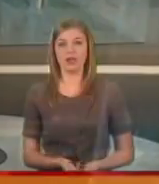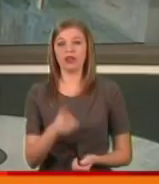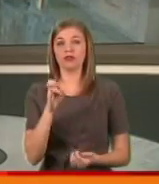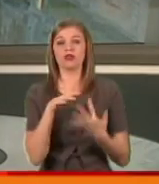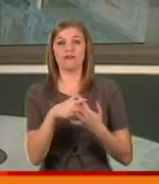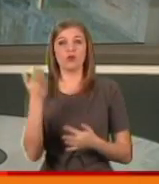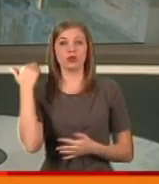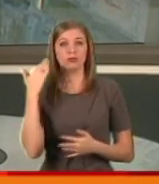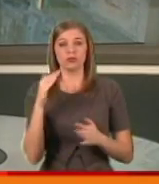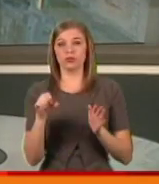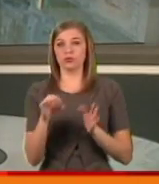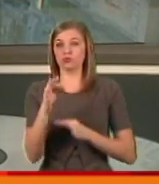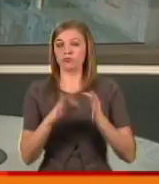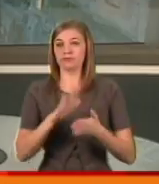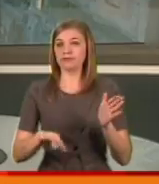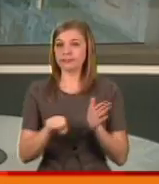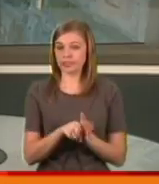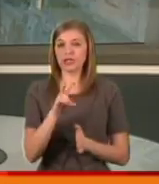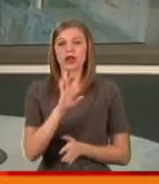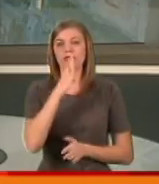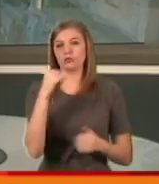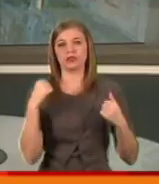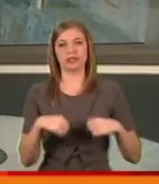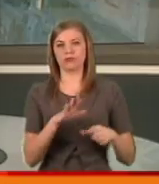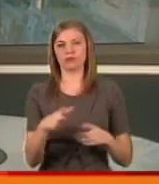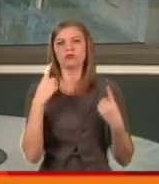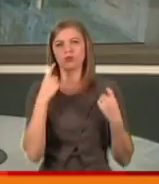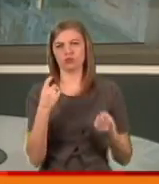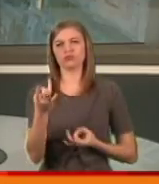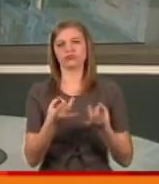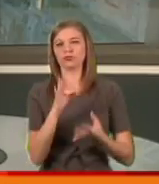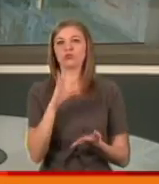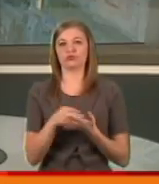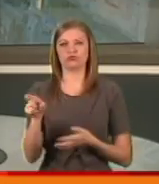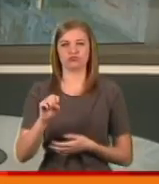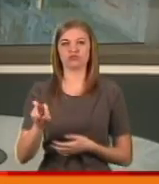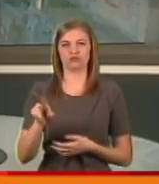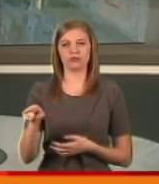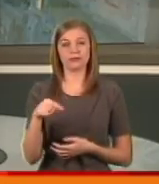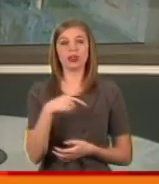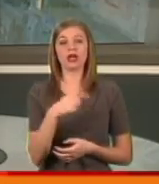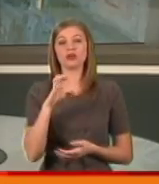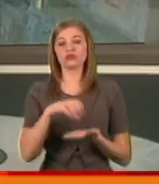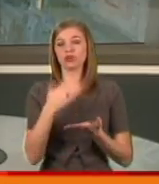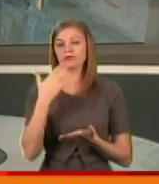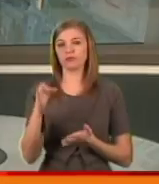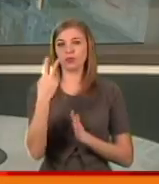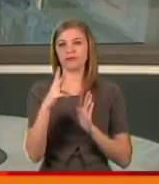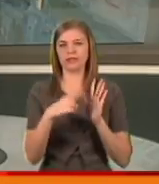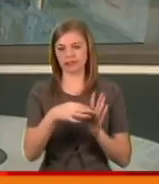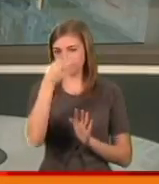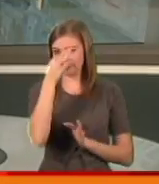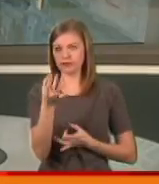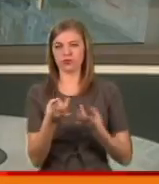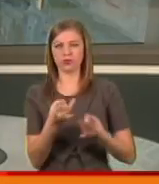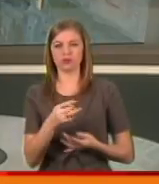На фронті минулої доби без втрат, проте ворог не припиняє гучно нагадувати про свою присутність. Штаб звітує про 27 прицільних